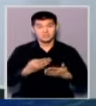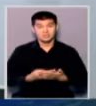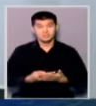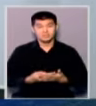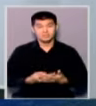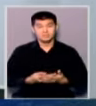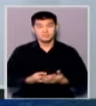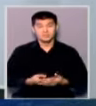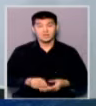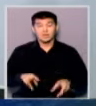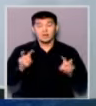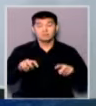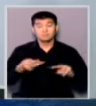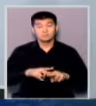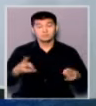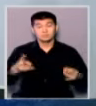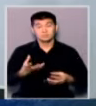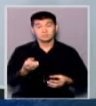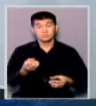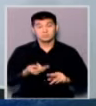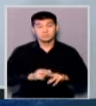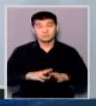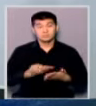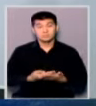ПЦР тестін тапсыру керек, және де